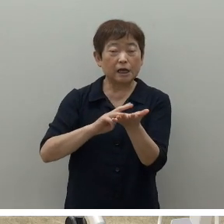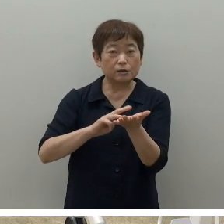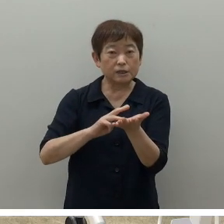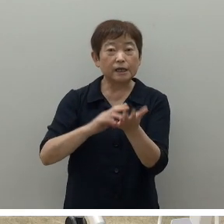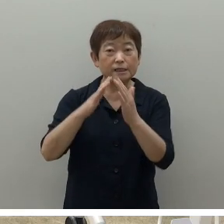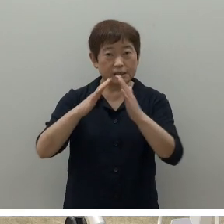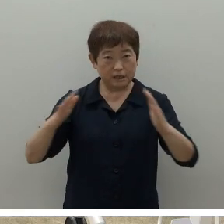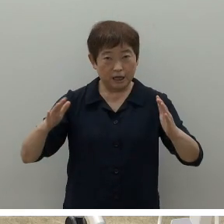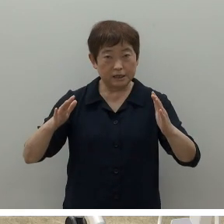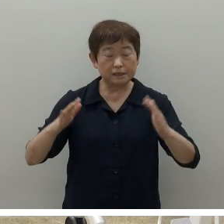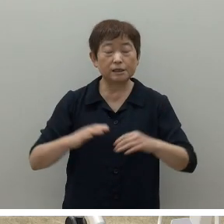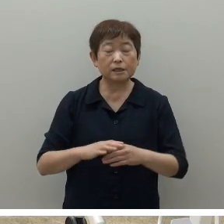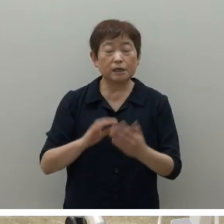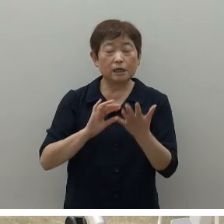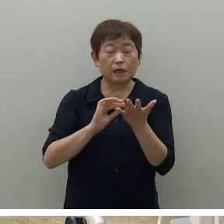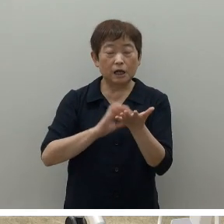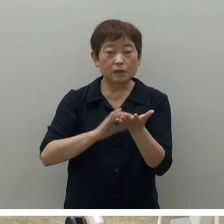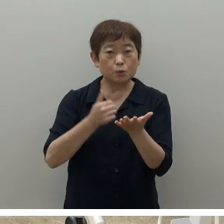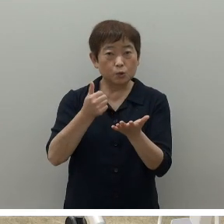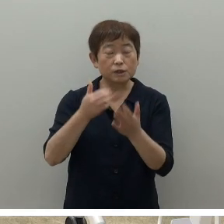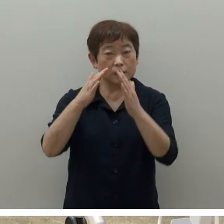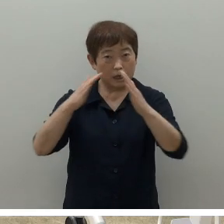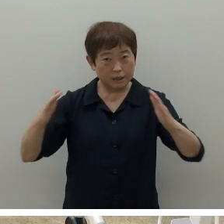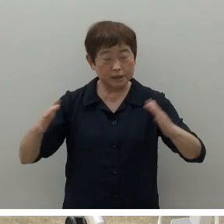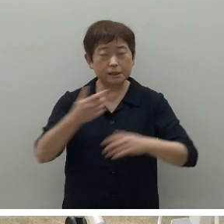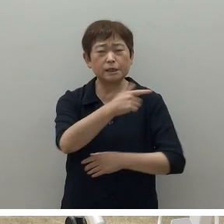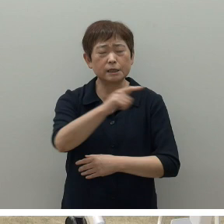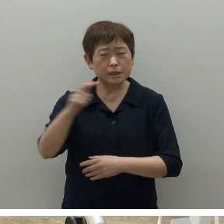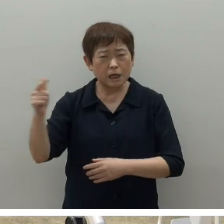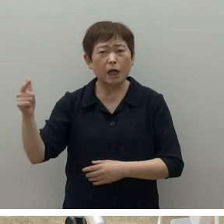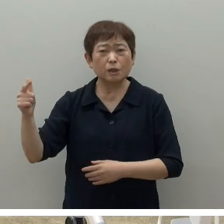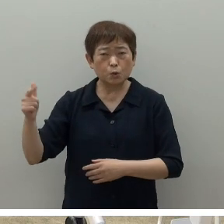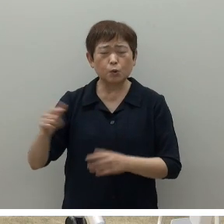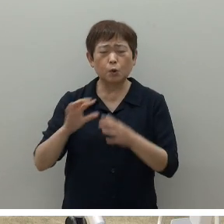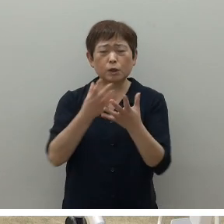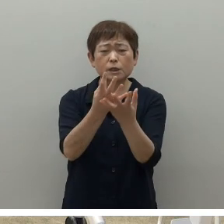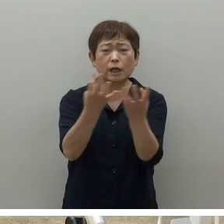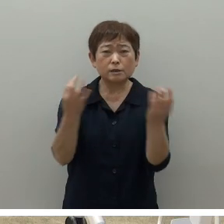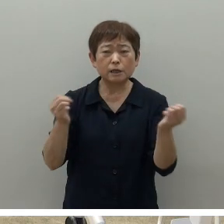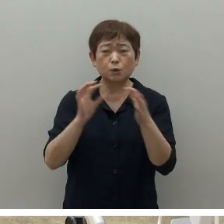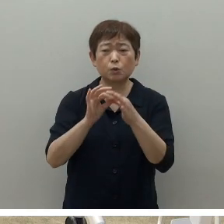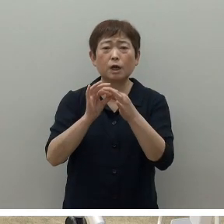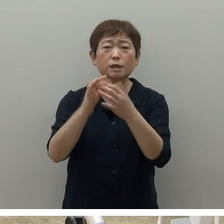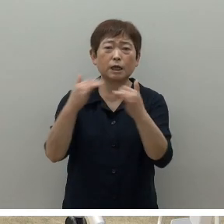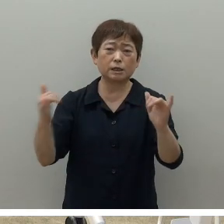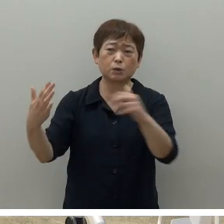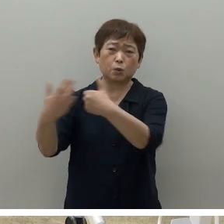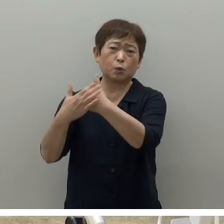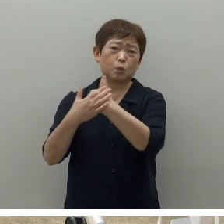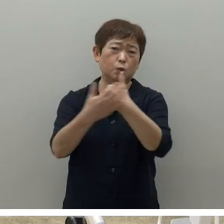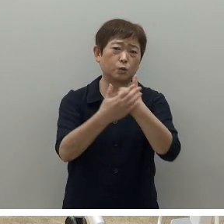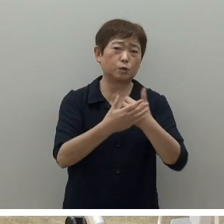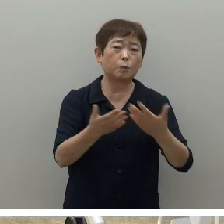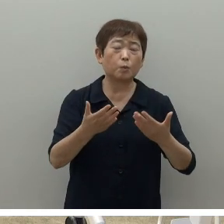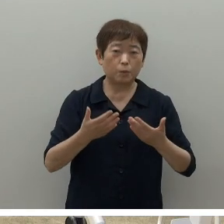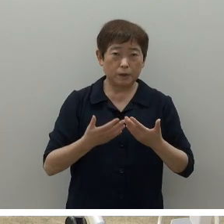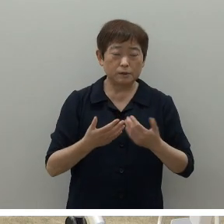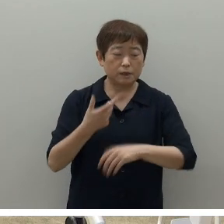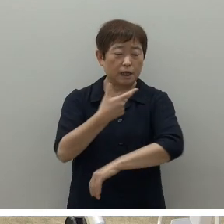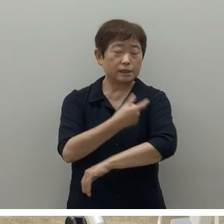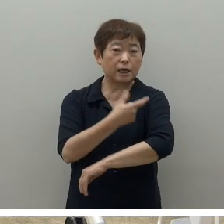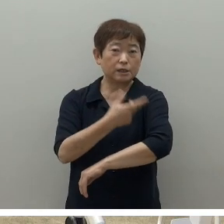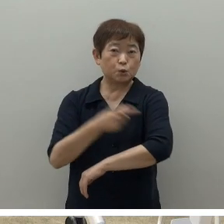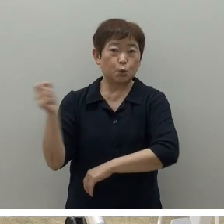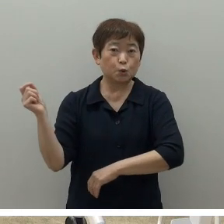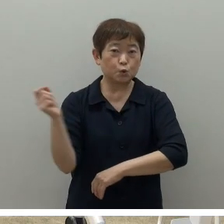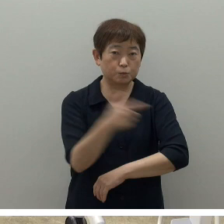市歯科医師会、福島県立医科大学など多くの関係者の皆様のご協力により、接種ス